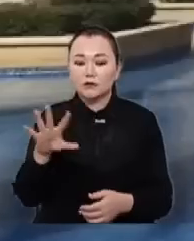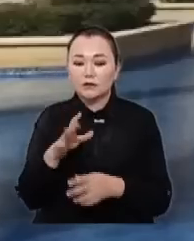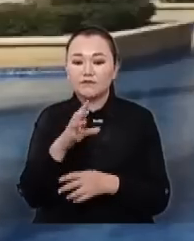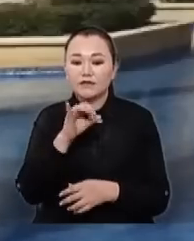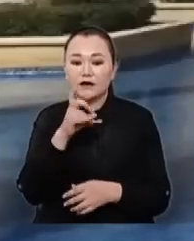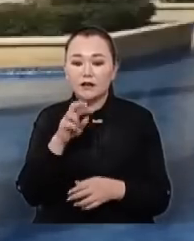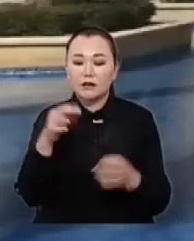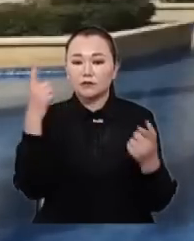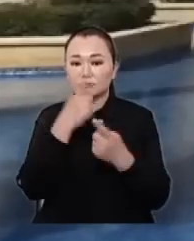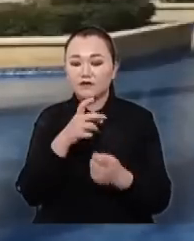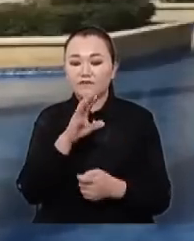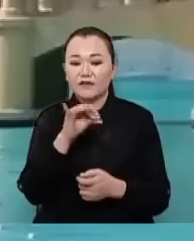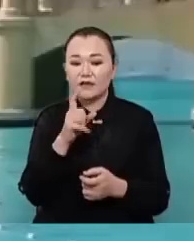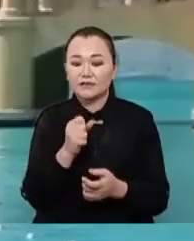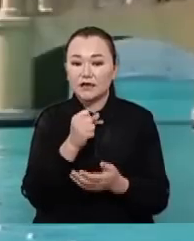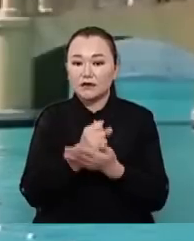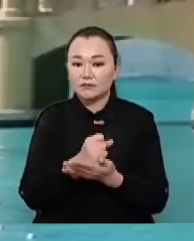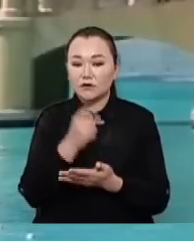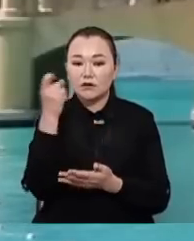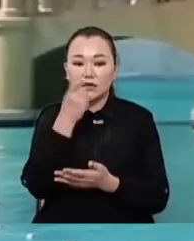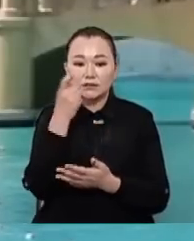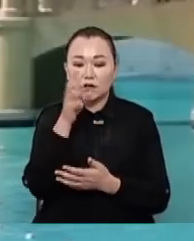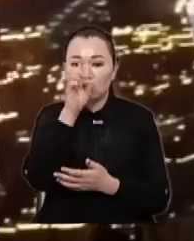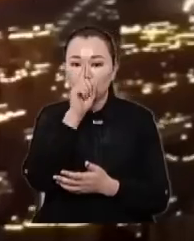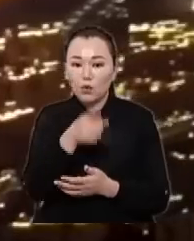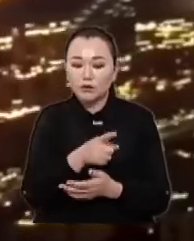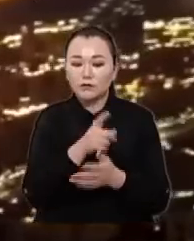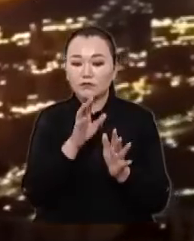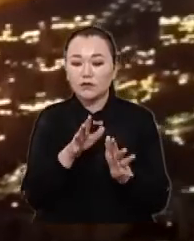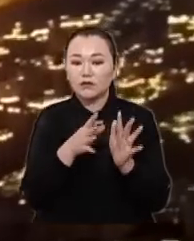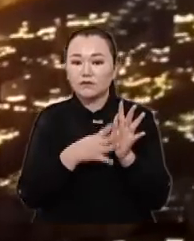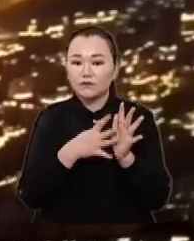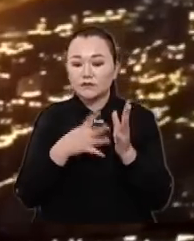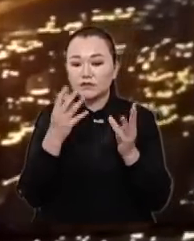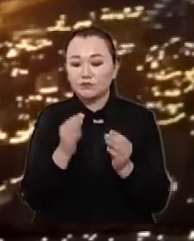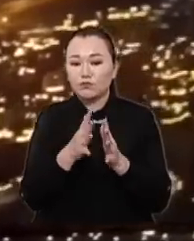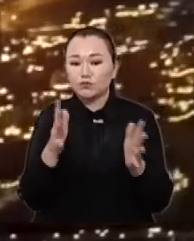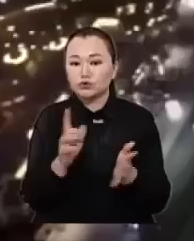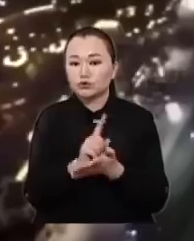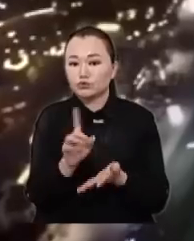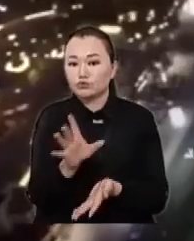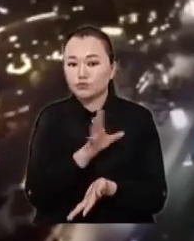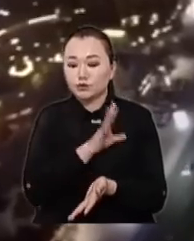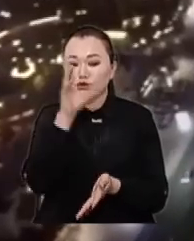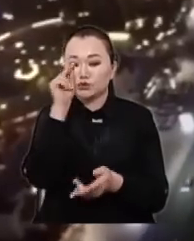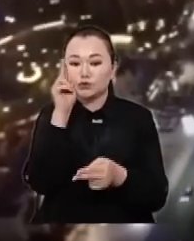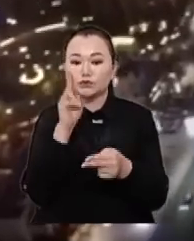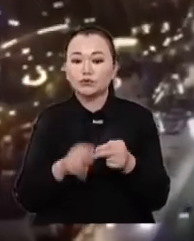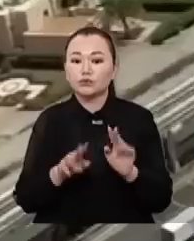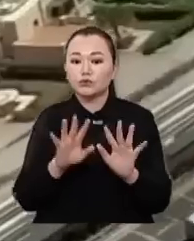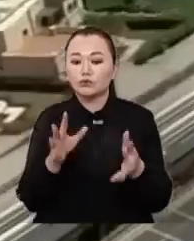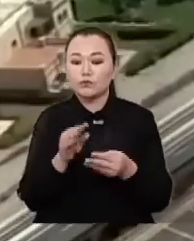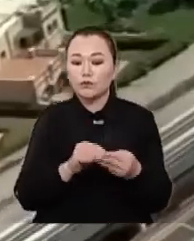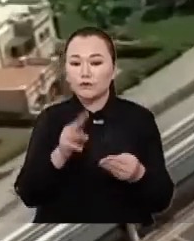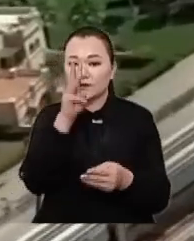басқармасының мәліметінше, виза иесінің бір жыл ішінде елде болу уақыты 90 күннен аспауы тиіс. Оның мерзімі аяқталған жағдайда тағы